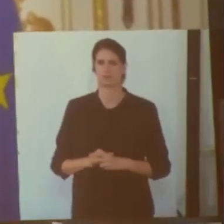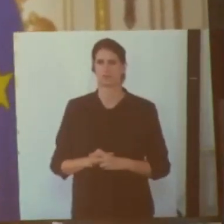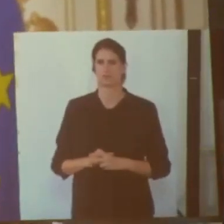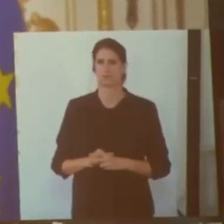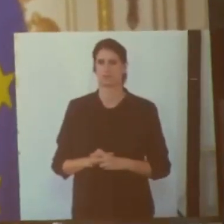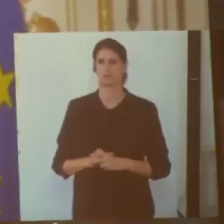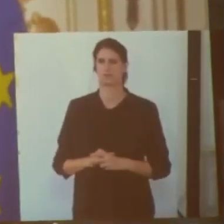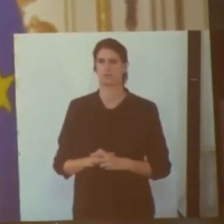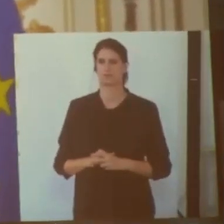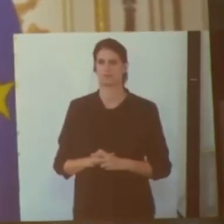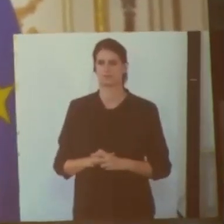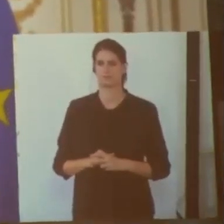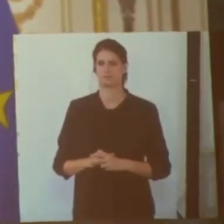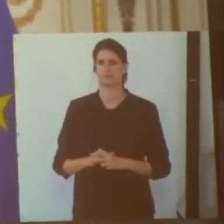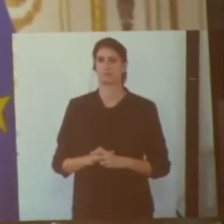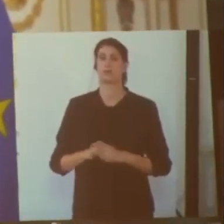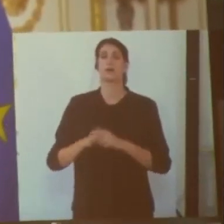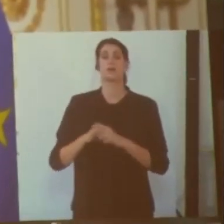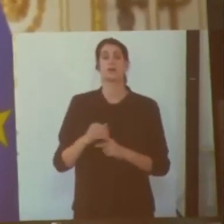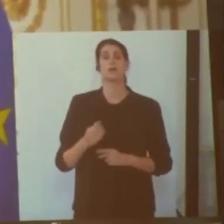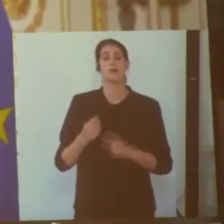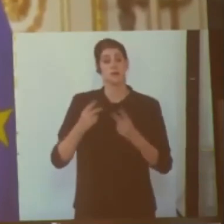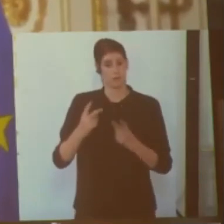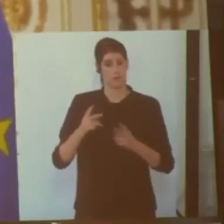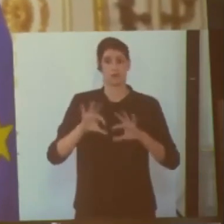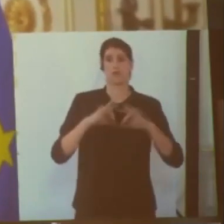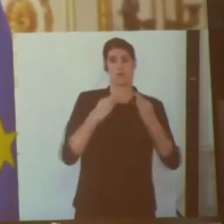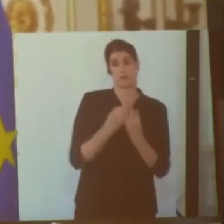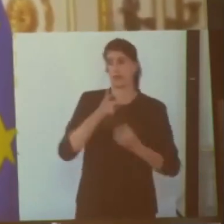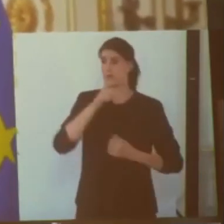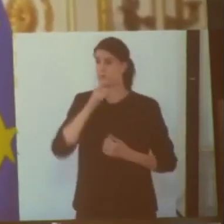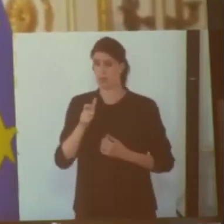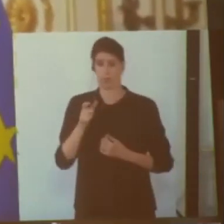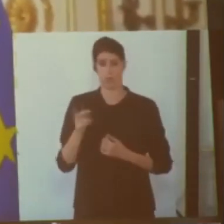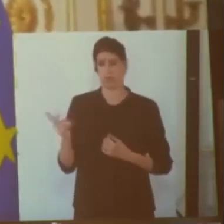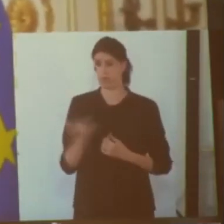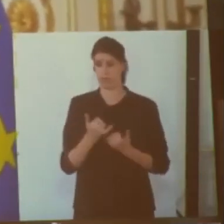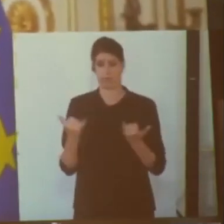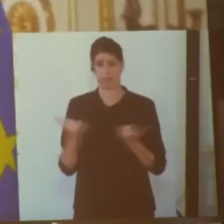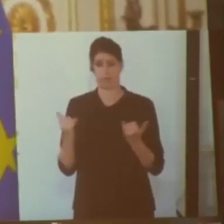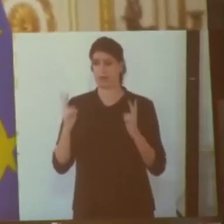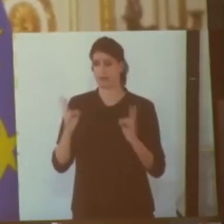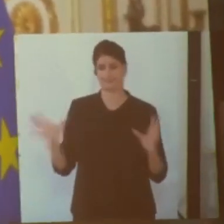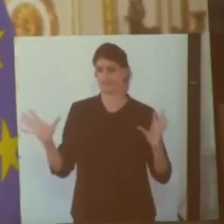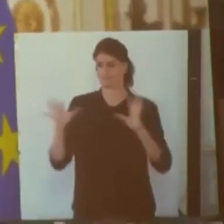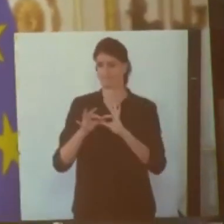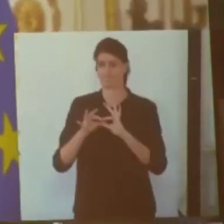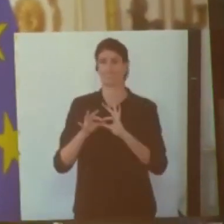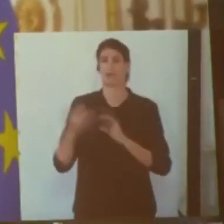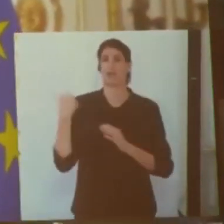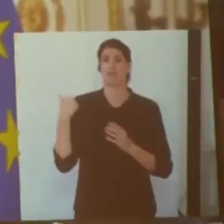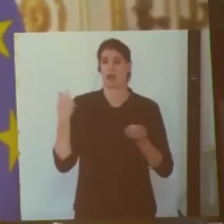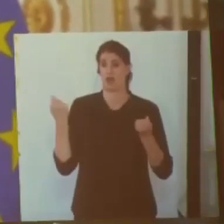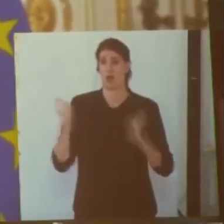Die Vereinbarkeit von Familie und Beruf, die war während des Lockdowns eine ganz besondere Herausforderung.